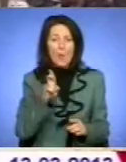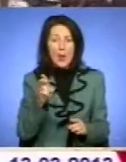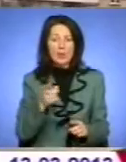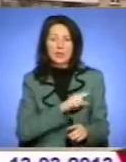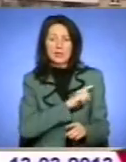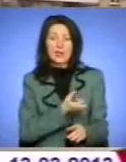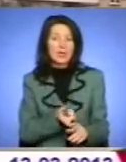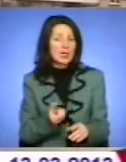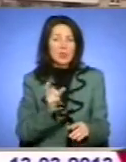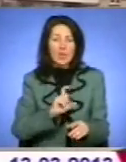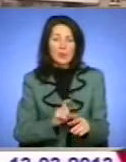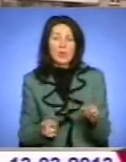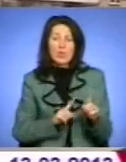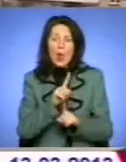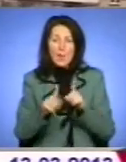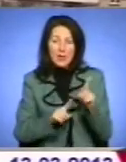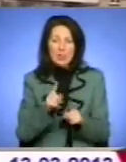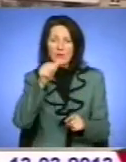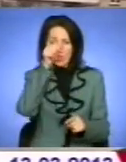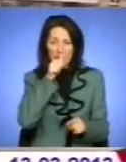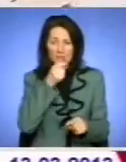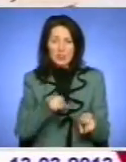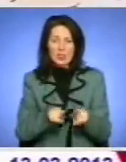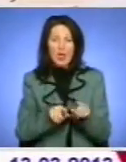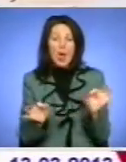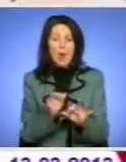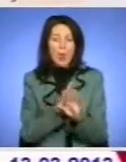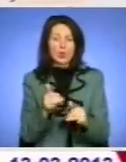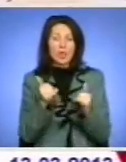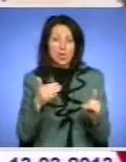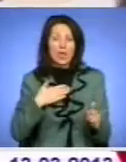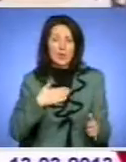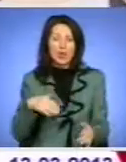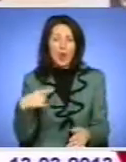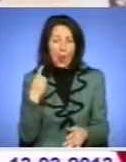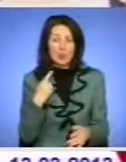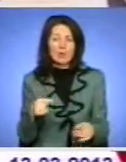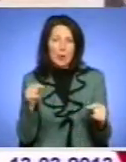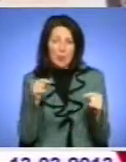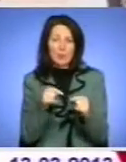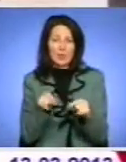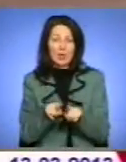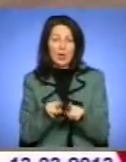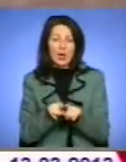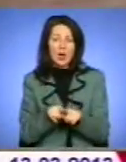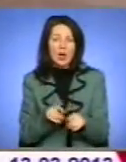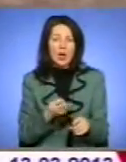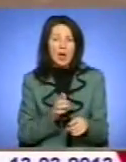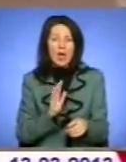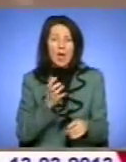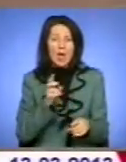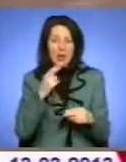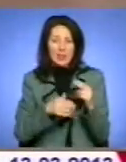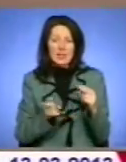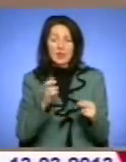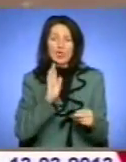році. Така погода є типовою для нашого регіону. Кінець березня. Березня буде достатньо теплим і це добре для гідрології. Під час поступового